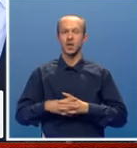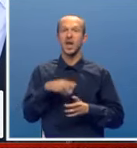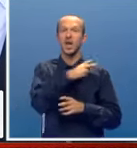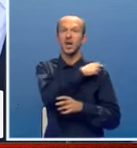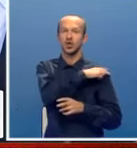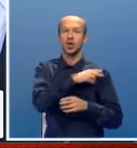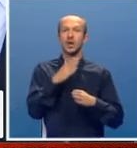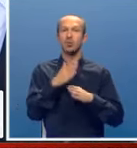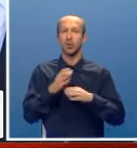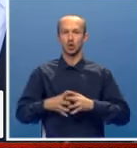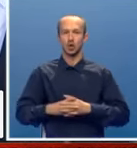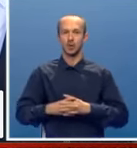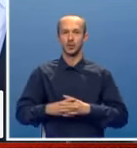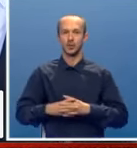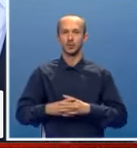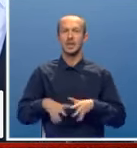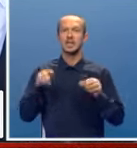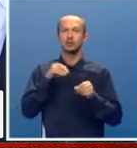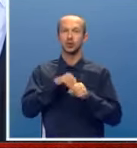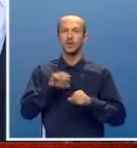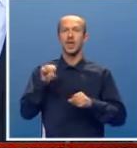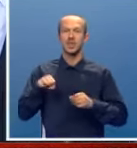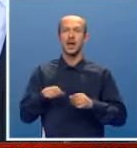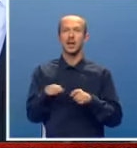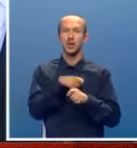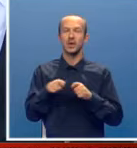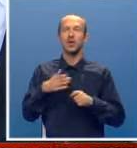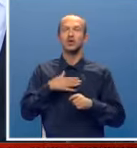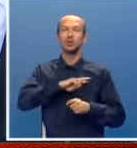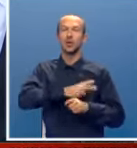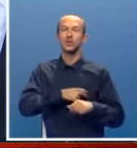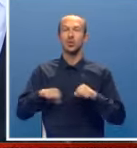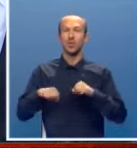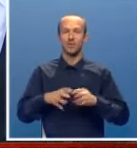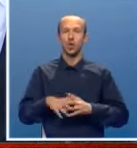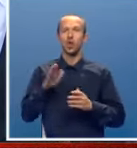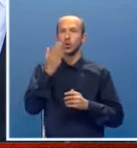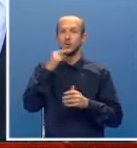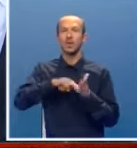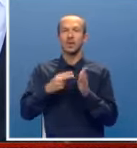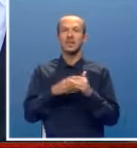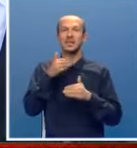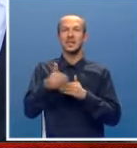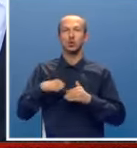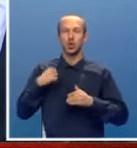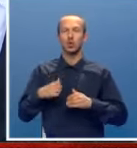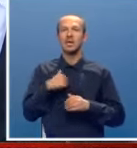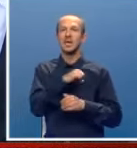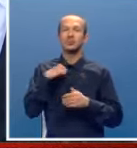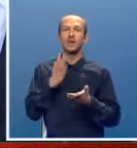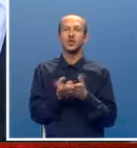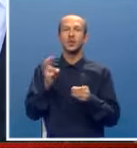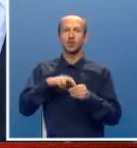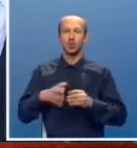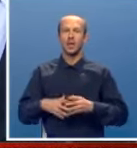načelnik pomoći iz budžeta da renoviramo i našu policijsku upravu i to ćemo planirati za sljedeću godinu. Mi smo već